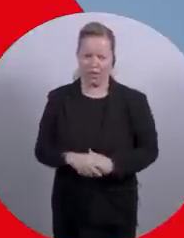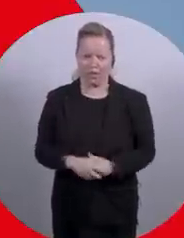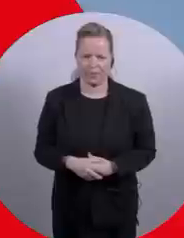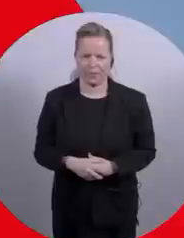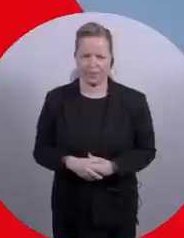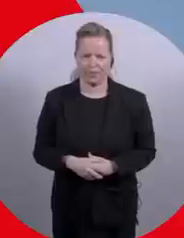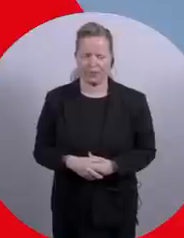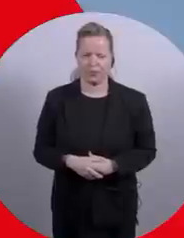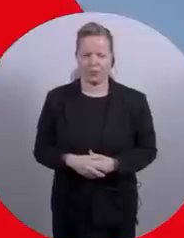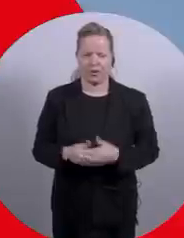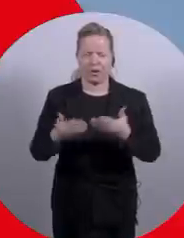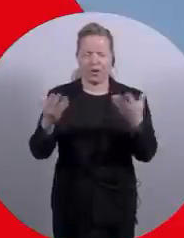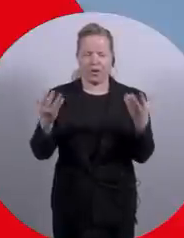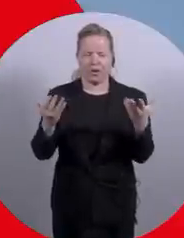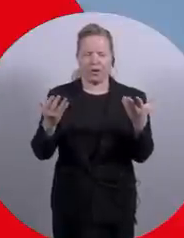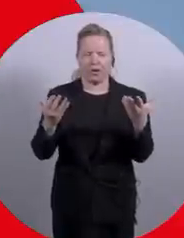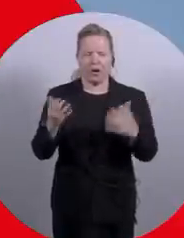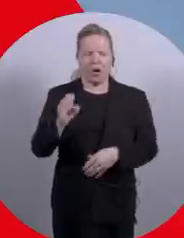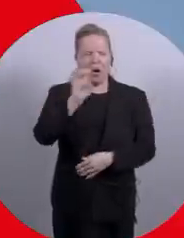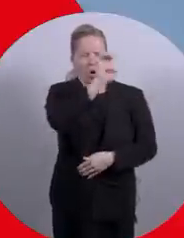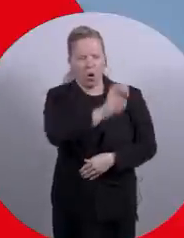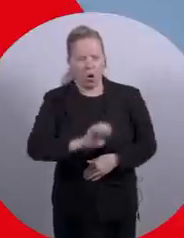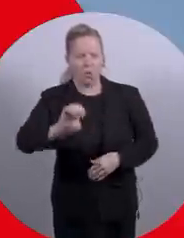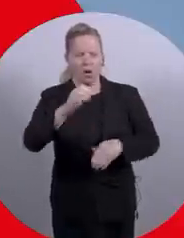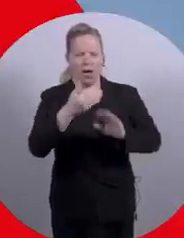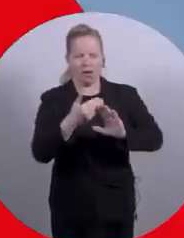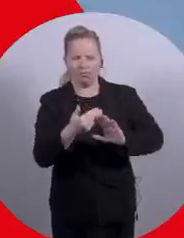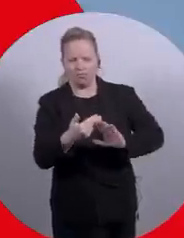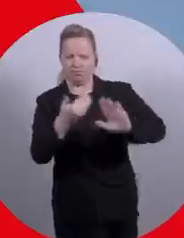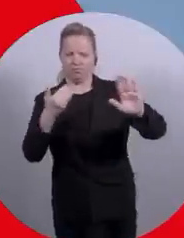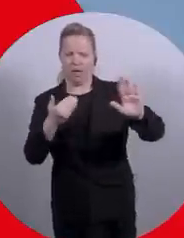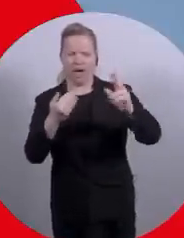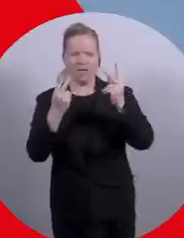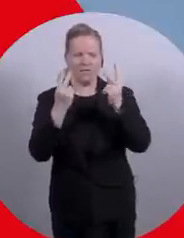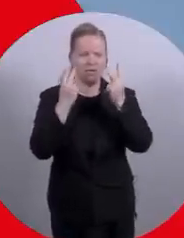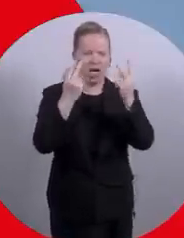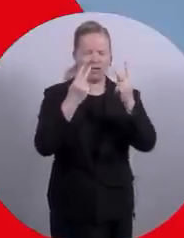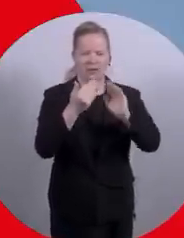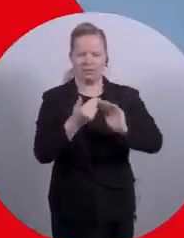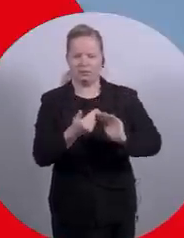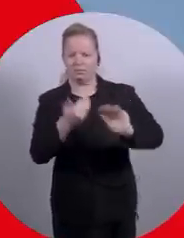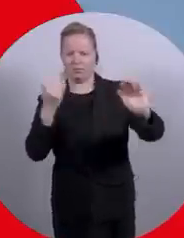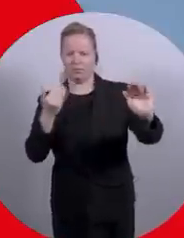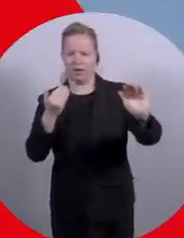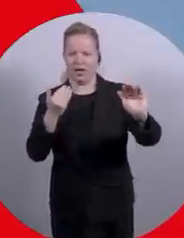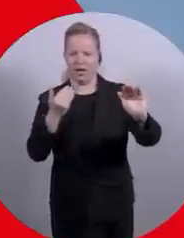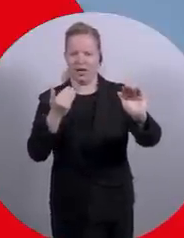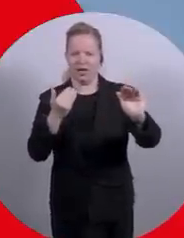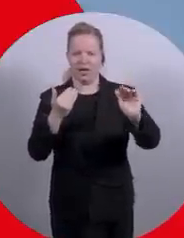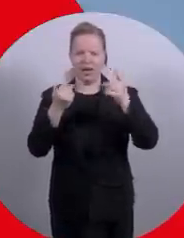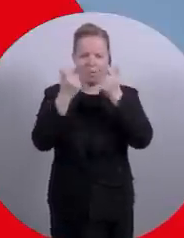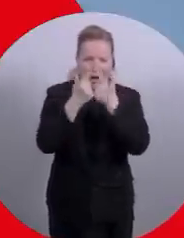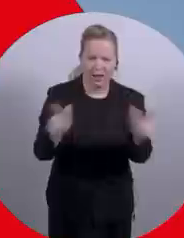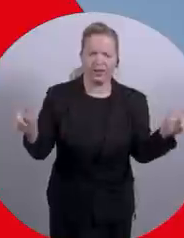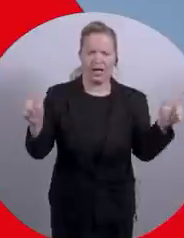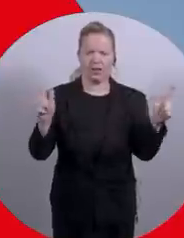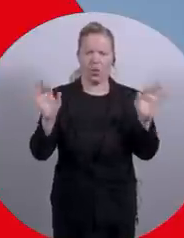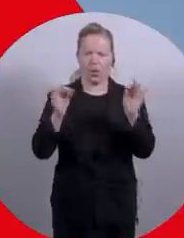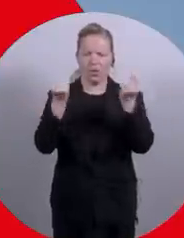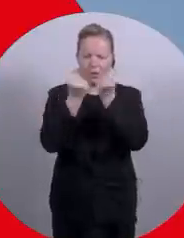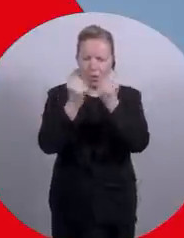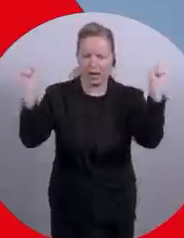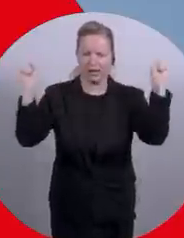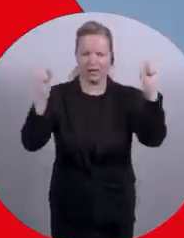von Europa von den Werten von Liberalität und Demokratie komische